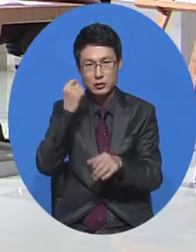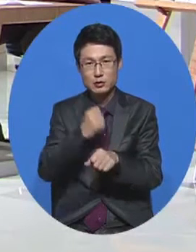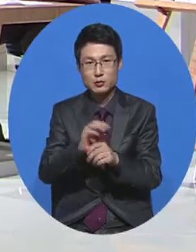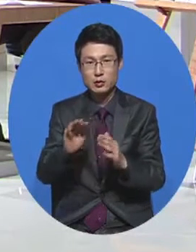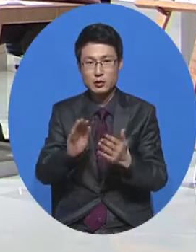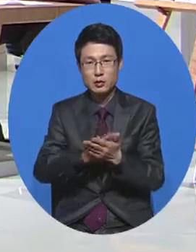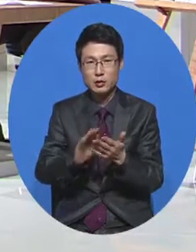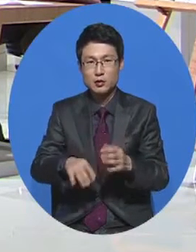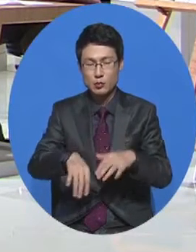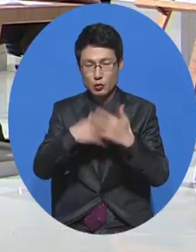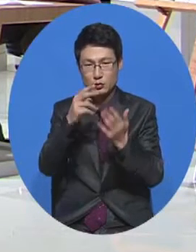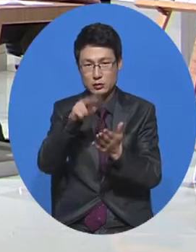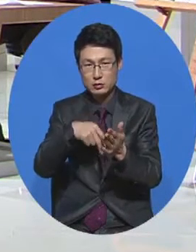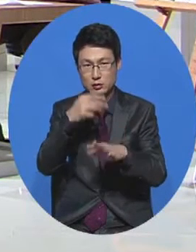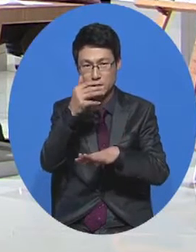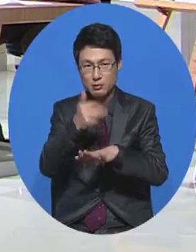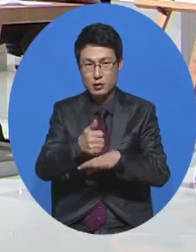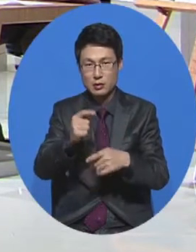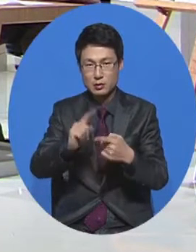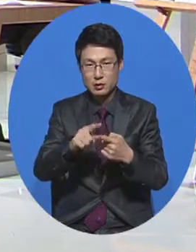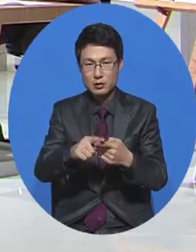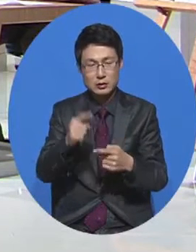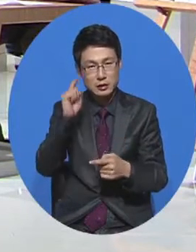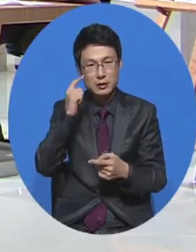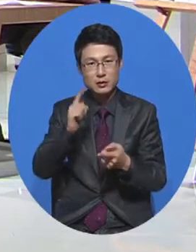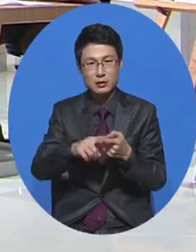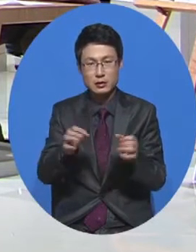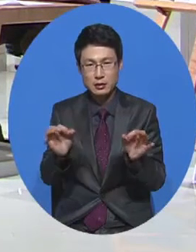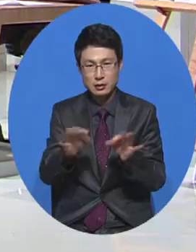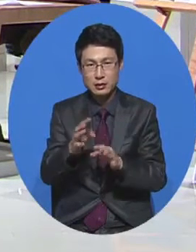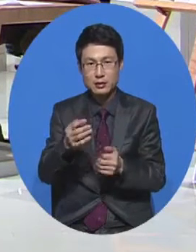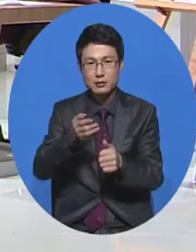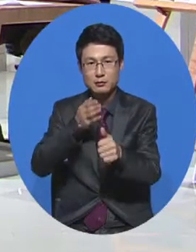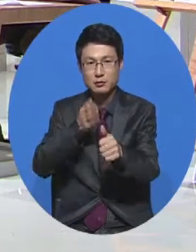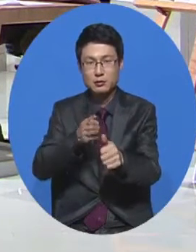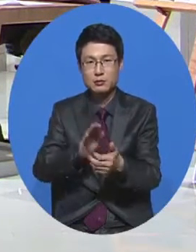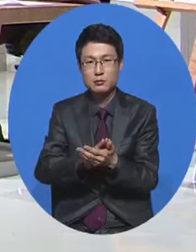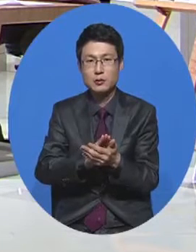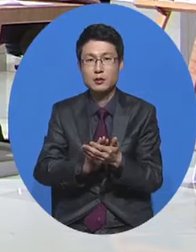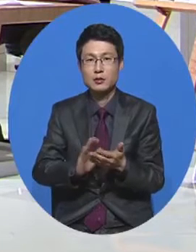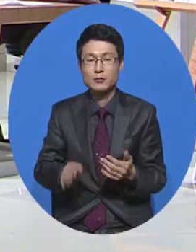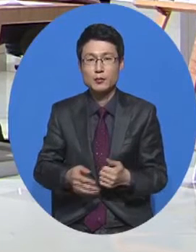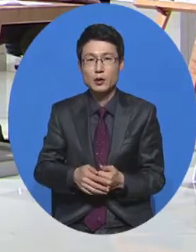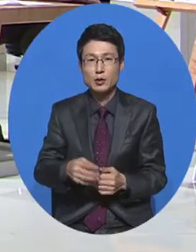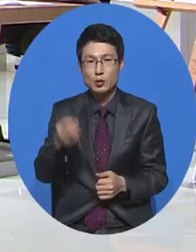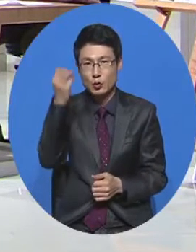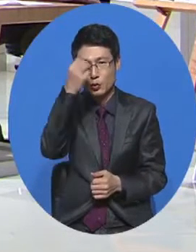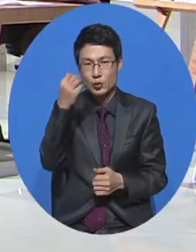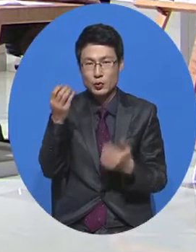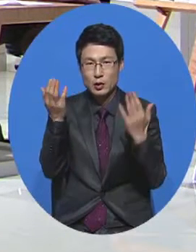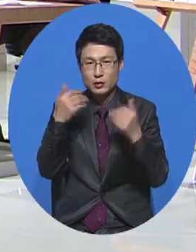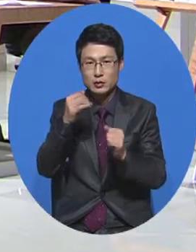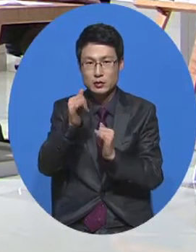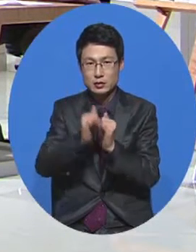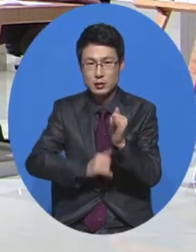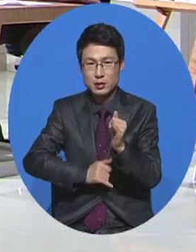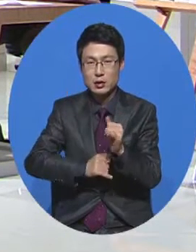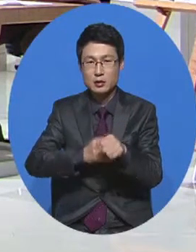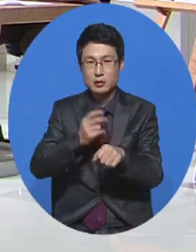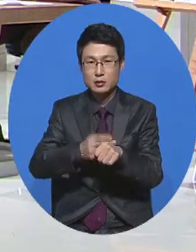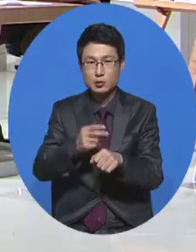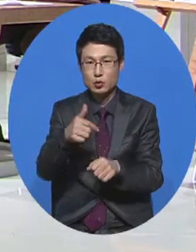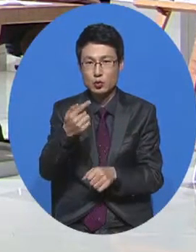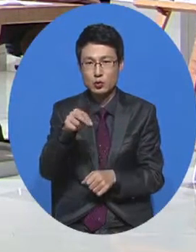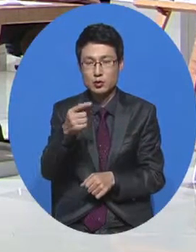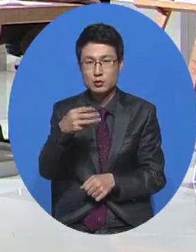총평 이랄까요 검토한 의견들 간단하게 짤막하게 부탁드립니다 먼저 고등학교 역사 교사인 뭐 성태